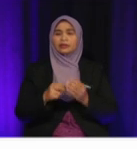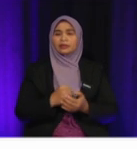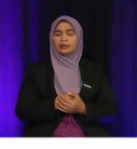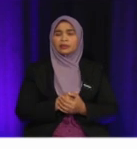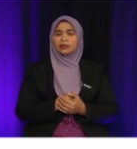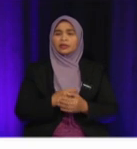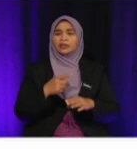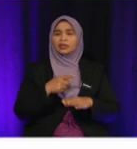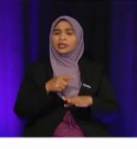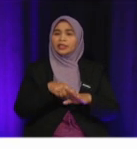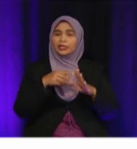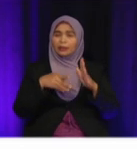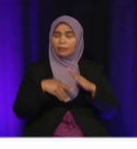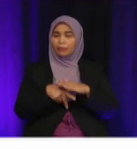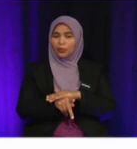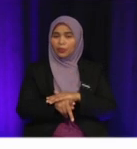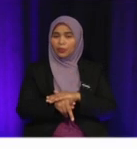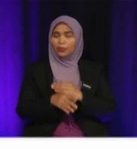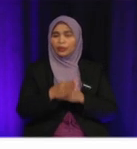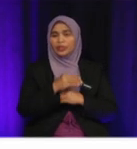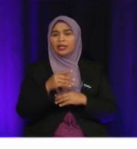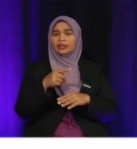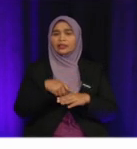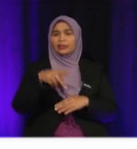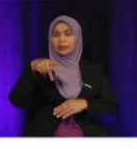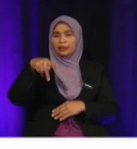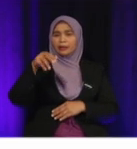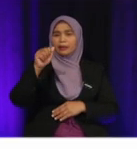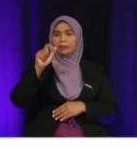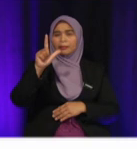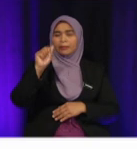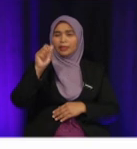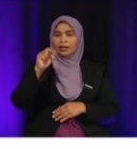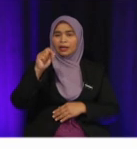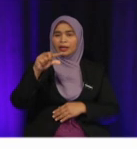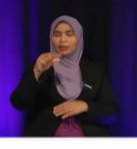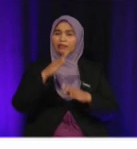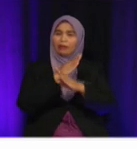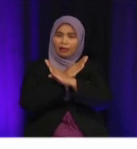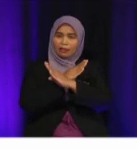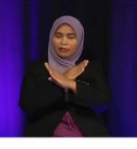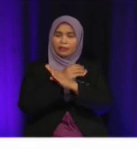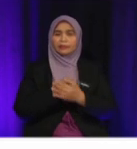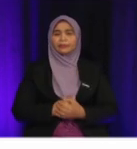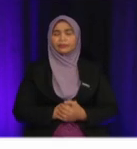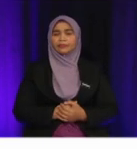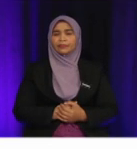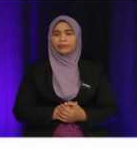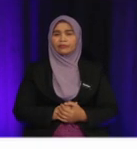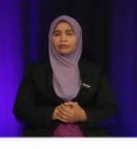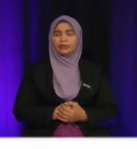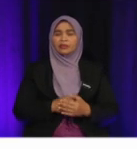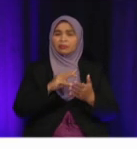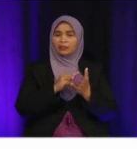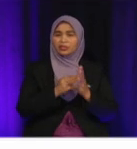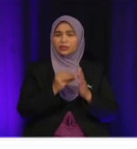Hukumannya dibunuh, kemudian dipalang. Itu bagi kesalahan orang yang merompak dan juga membunuh. Ialah dua kesalahan besar